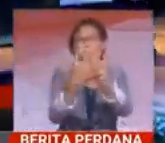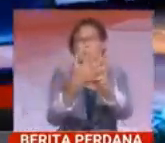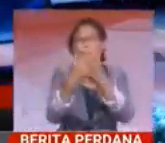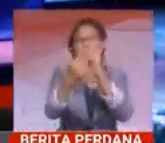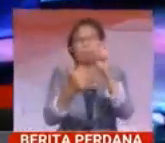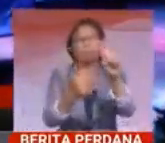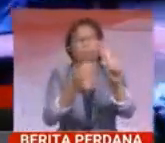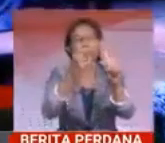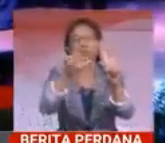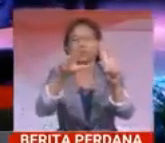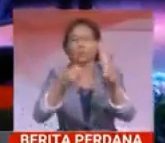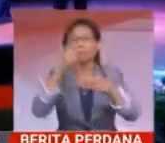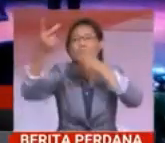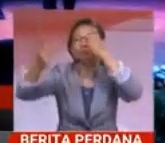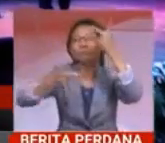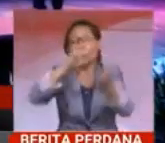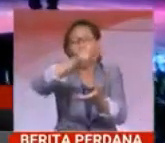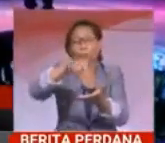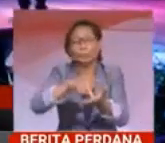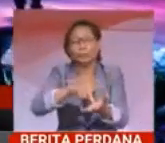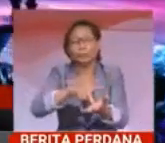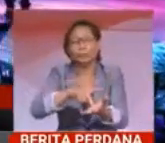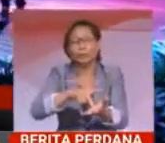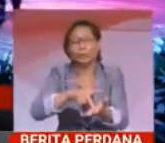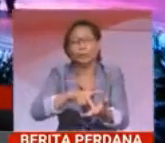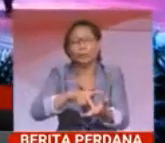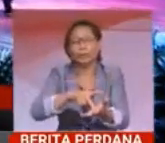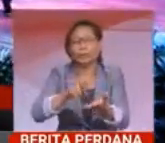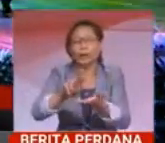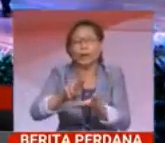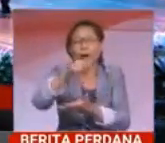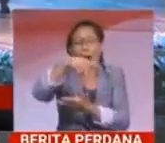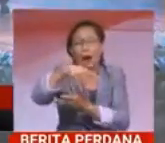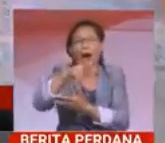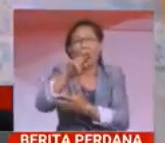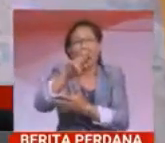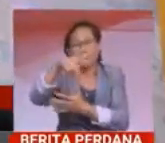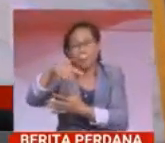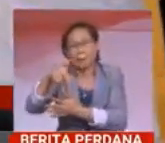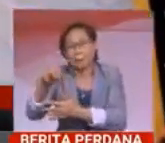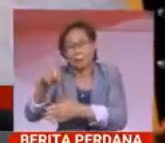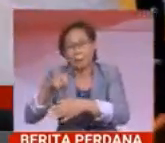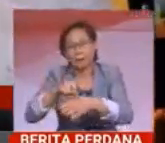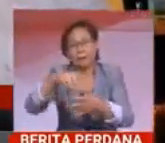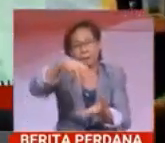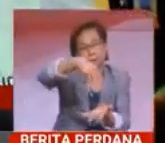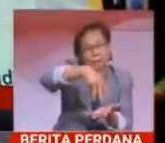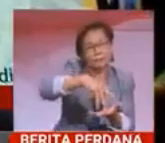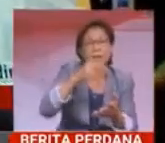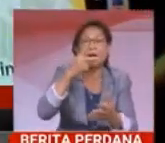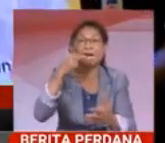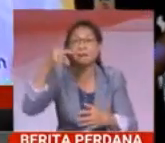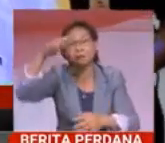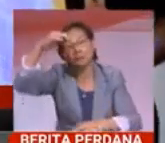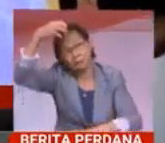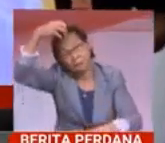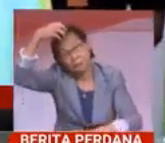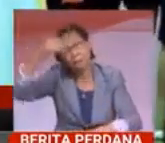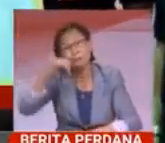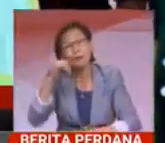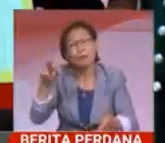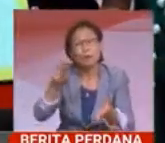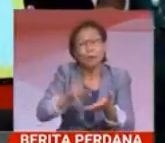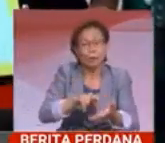ga230 dan lawatan ke pusat rawatan pemulihan dadah or pdt kompleks penjara kajang selangor semalam